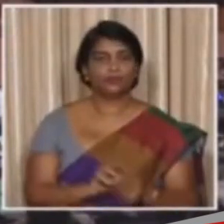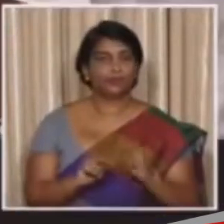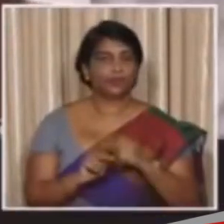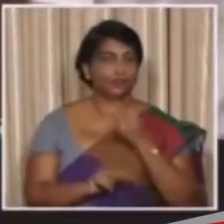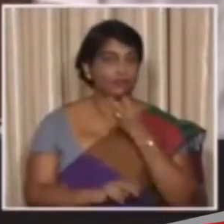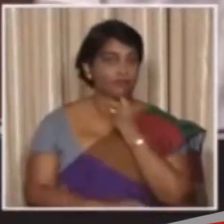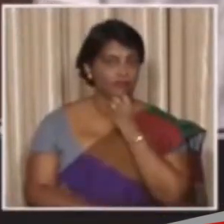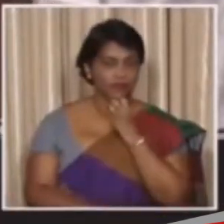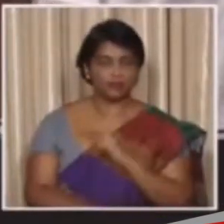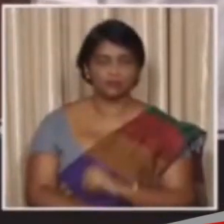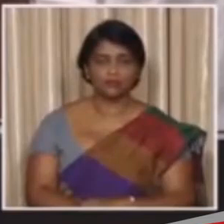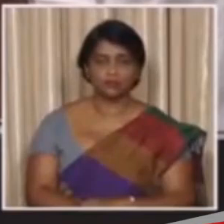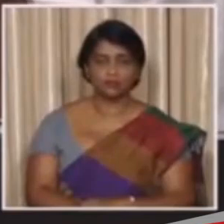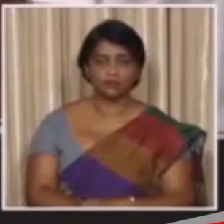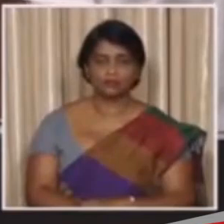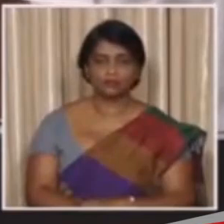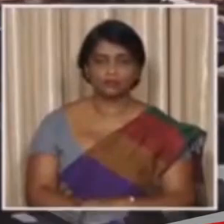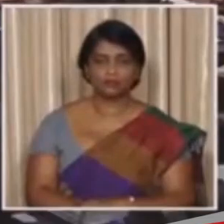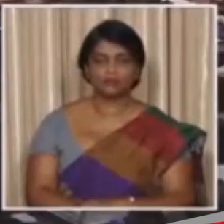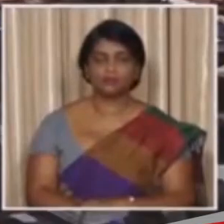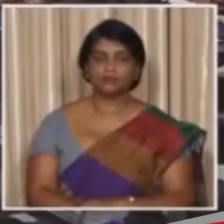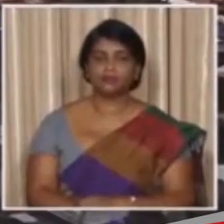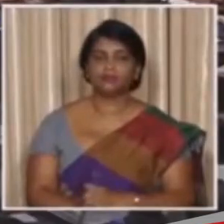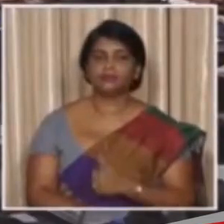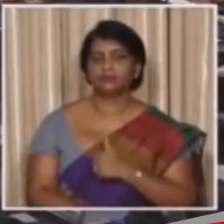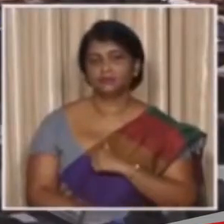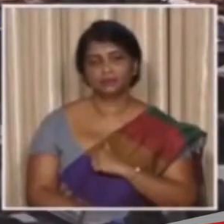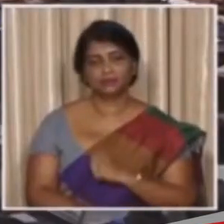Fausimantituma. Pakshai.